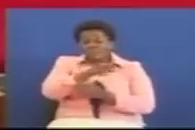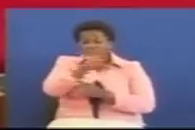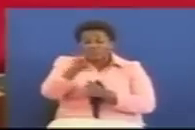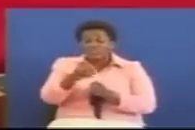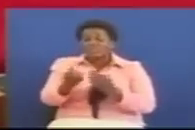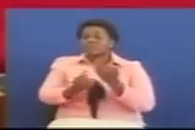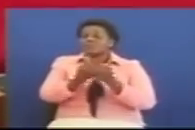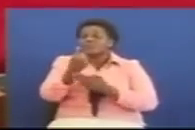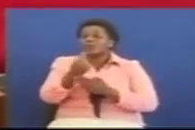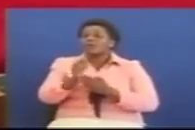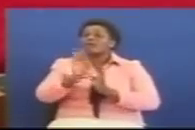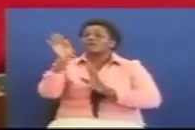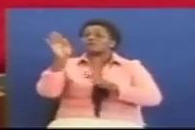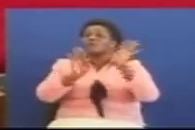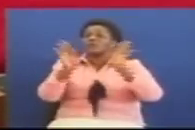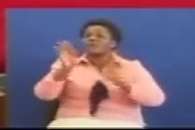fedha